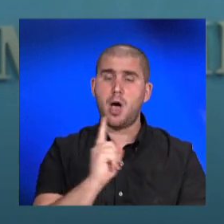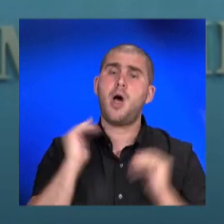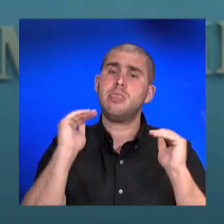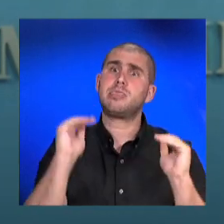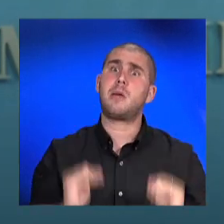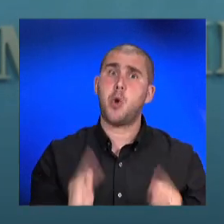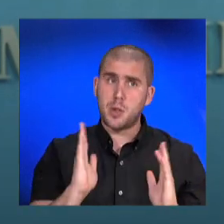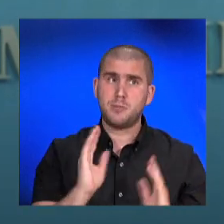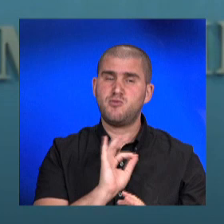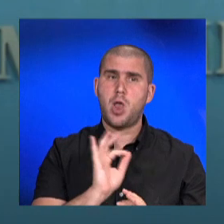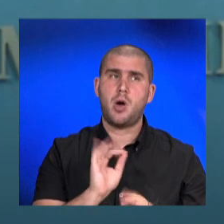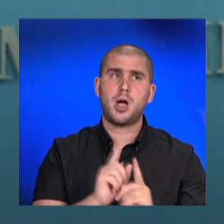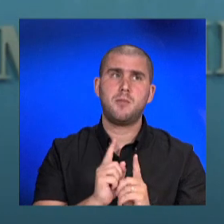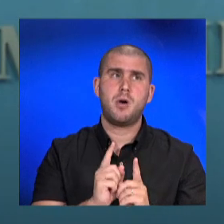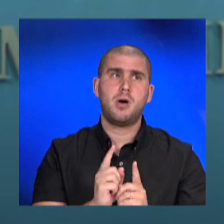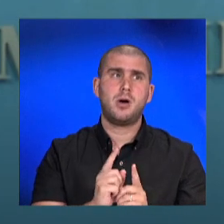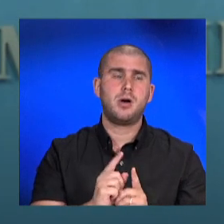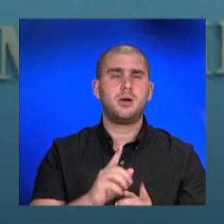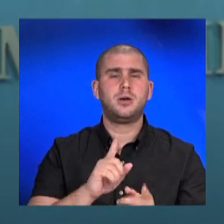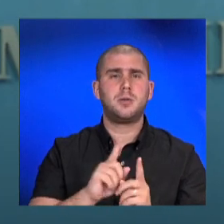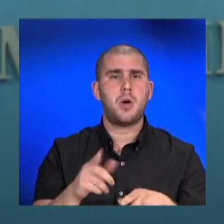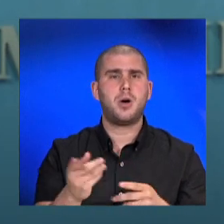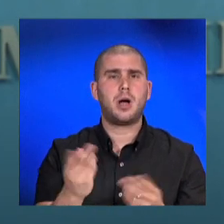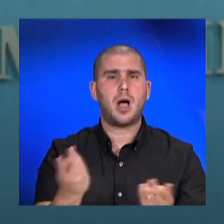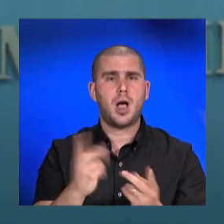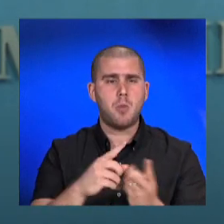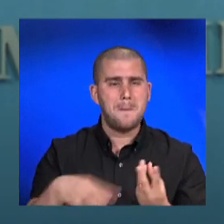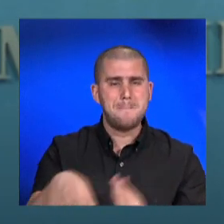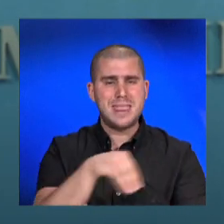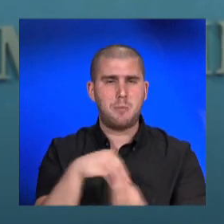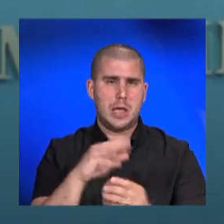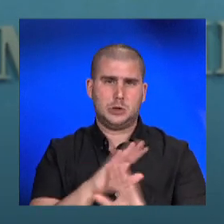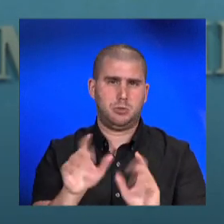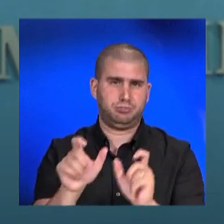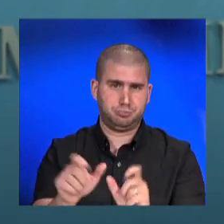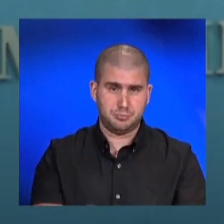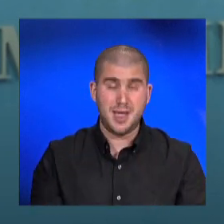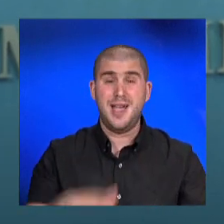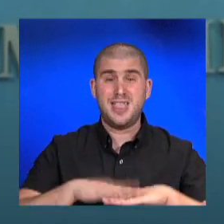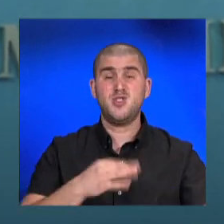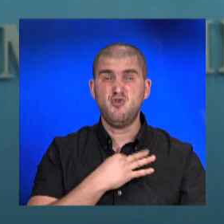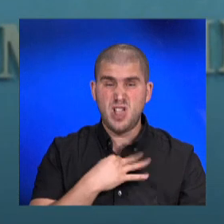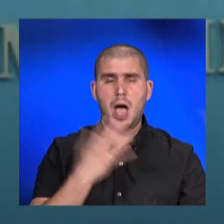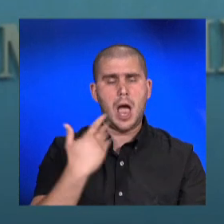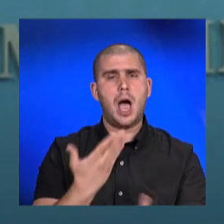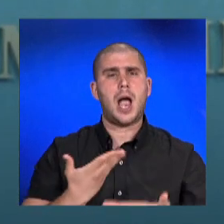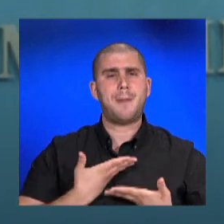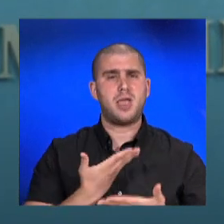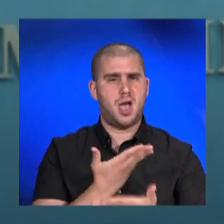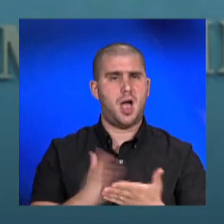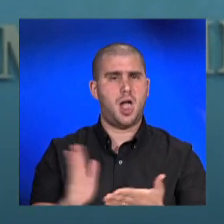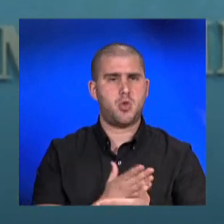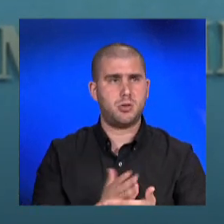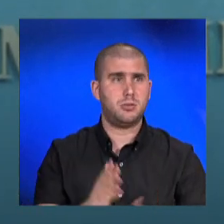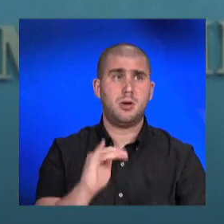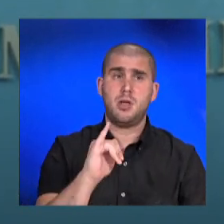לרסק וליצור פתח למניפולציות. התפקיד שלי היה לקבל החלטות. עכשיו, נכון, הבאתי